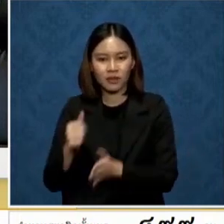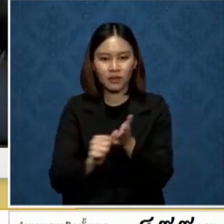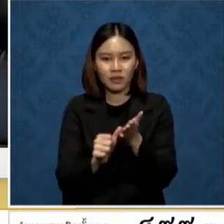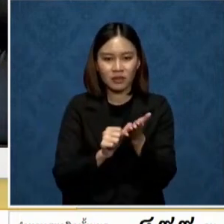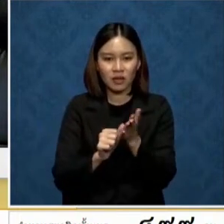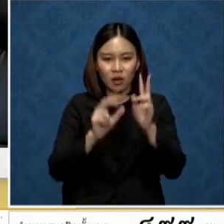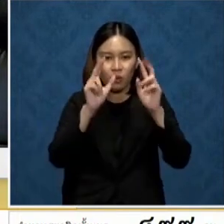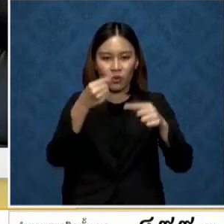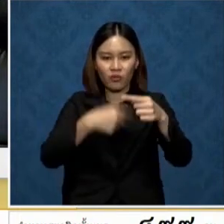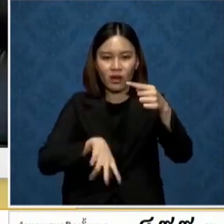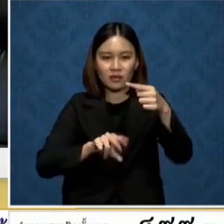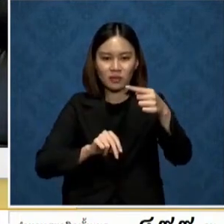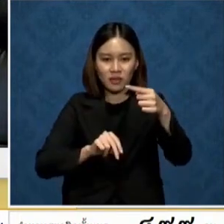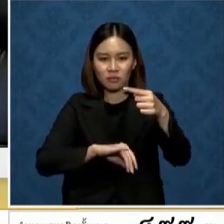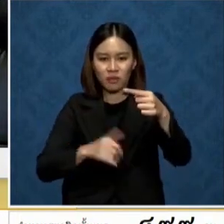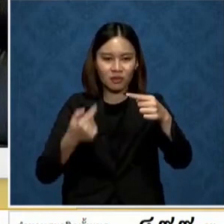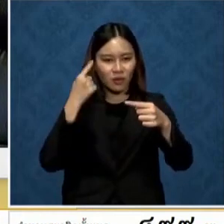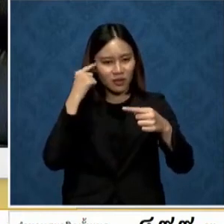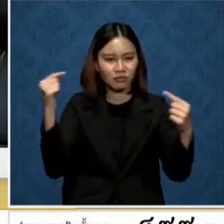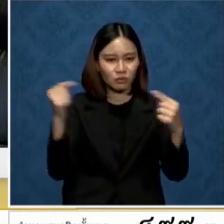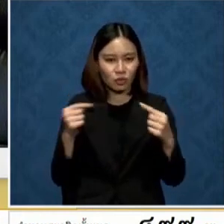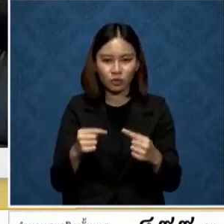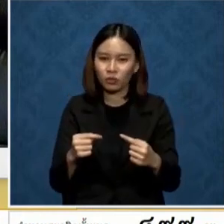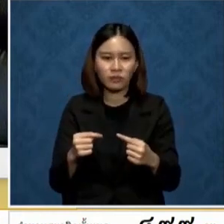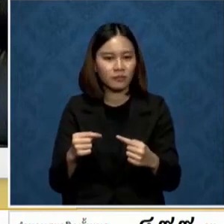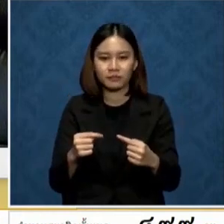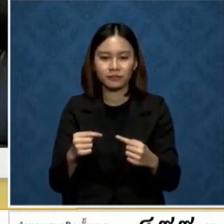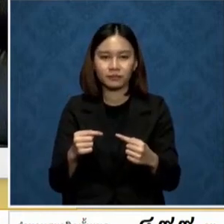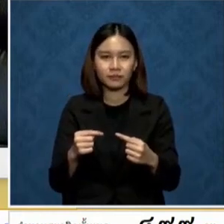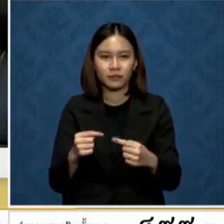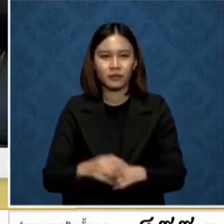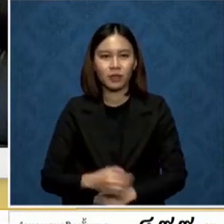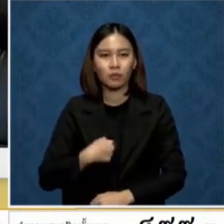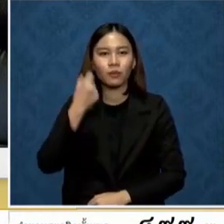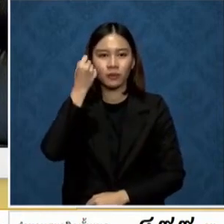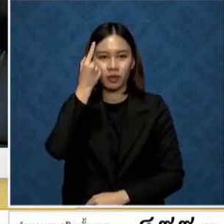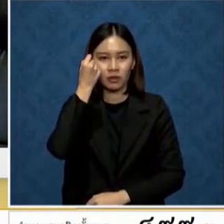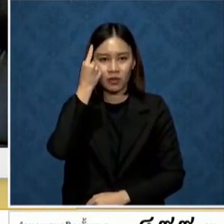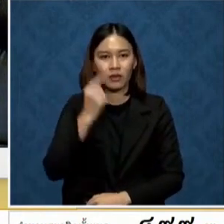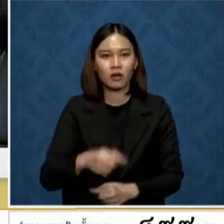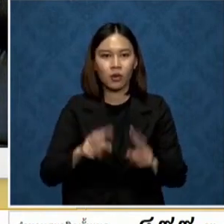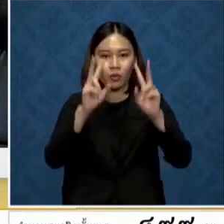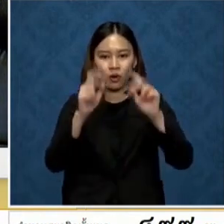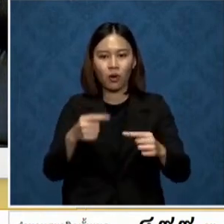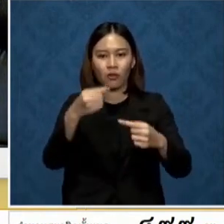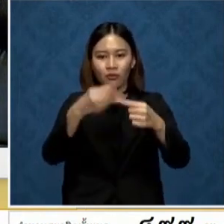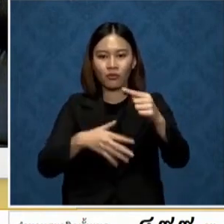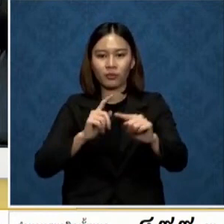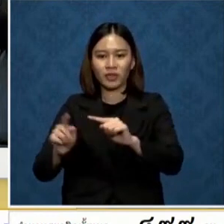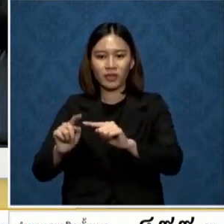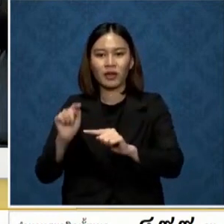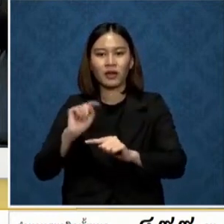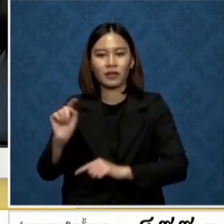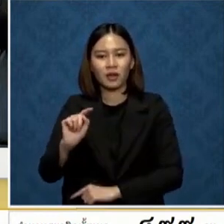ตั้ง 30กว่าข้อคงเป็นไปไม่ได้ที่เราจะเห็นด้วยกันทั้งหมดทุกข้อนะครับผมก็เข้าใจดีว่าในหลายๆประเด็นมันก็อาจจะยังเป็น